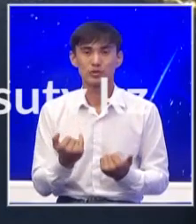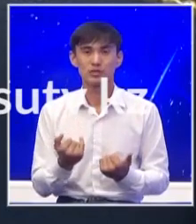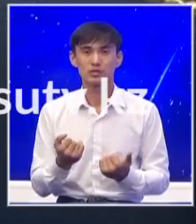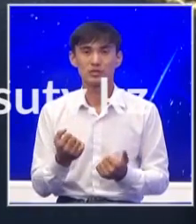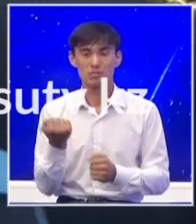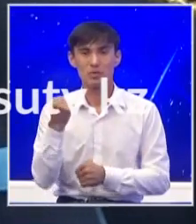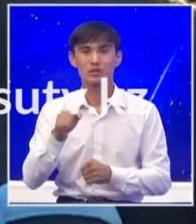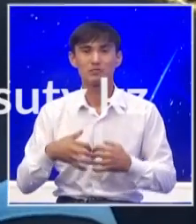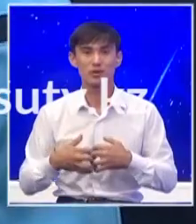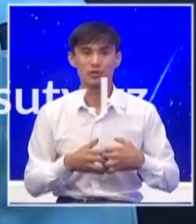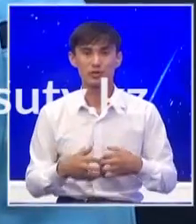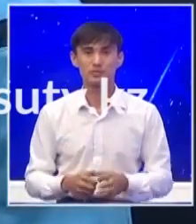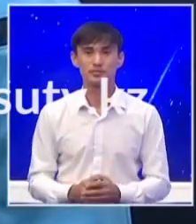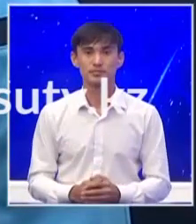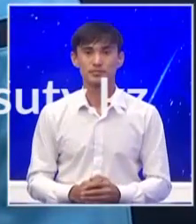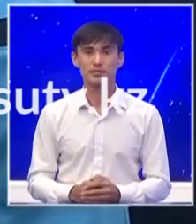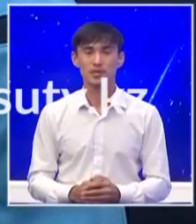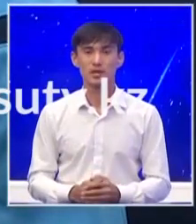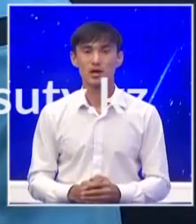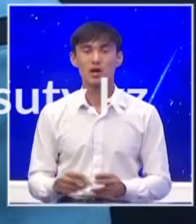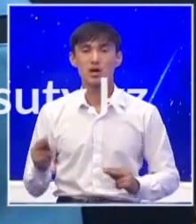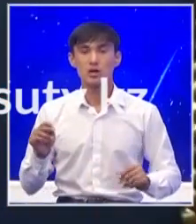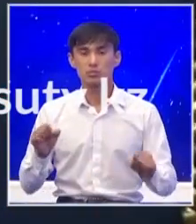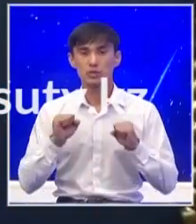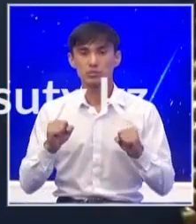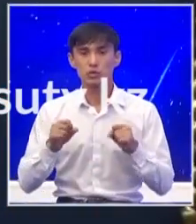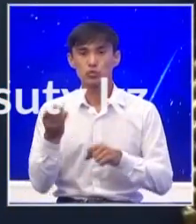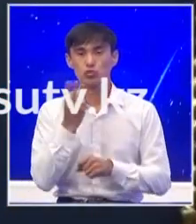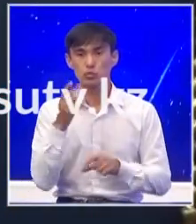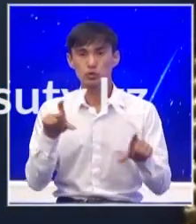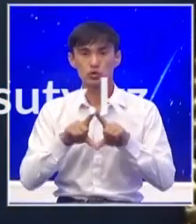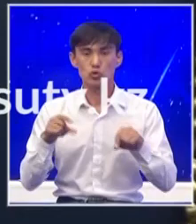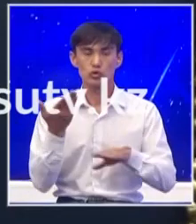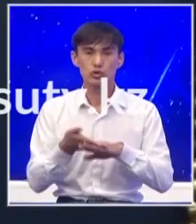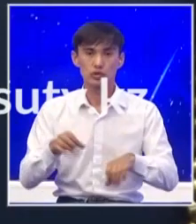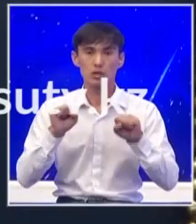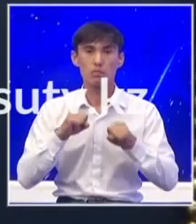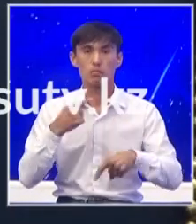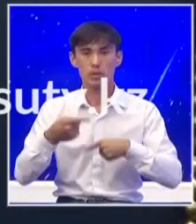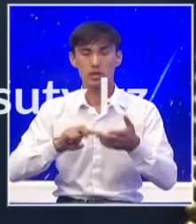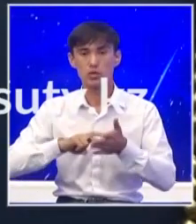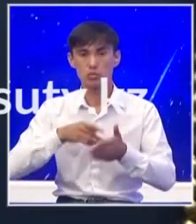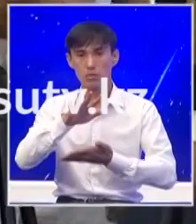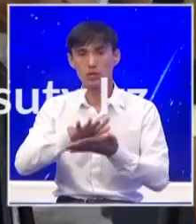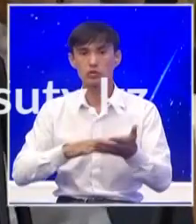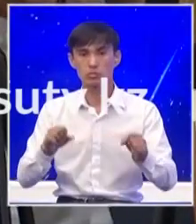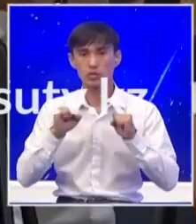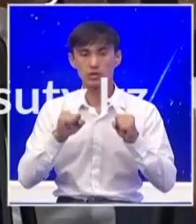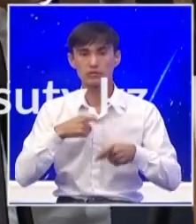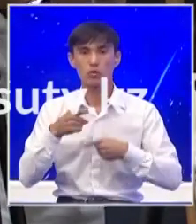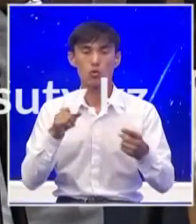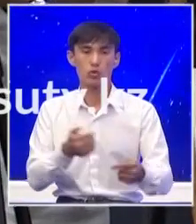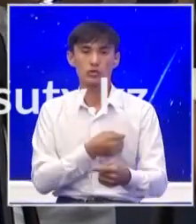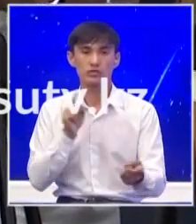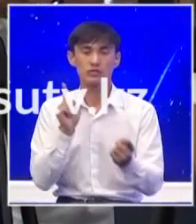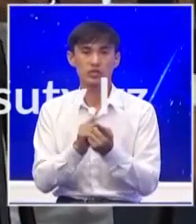мы, конечно, боролись. Воспитанник Уштубинской школы тяжелой атлетики добавил, что планирует продолжить свой спортивный путь. Он хочет встретиться